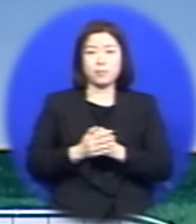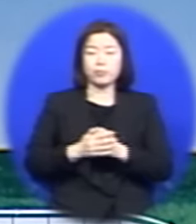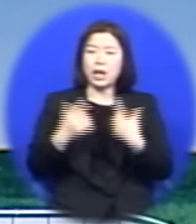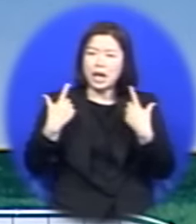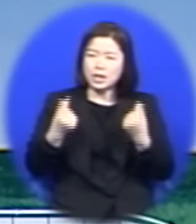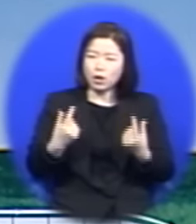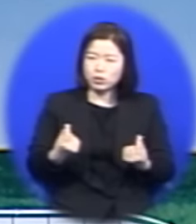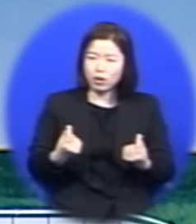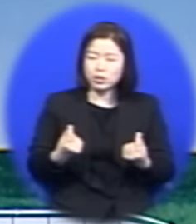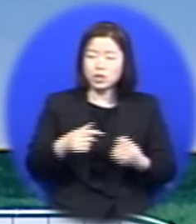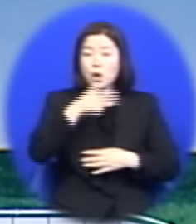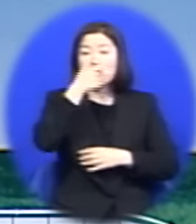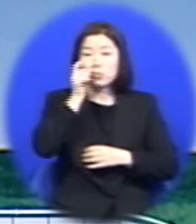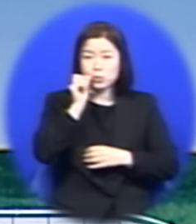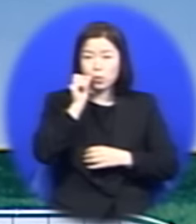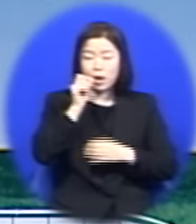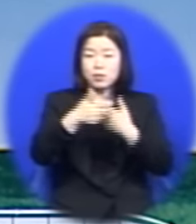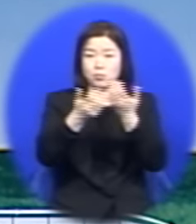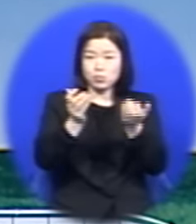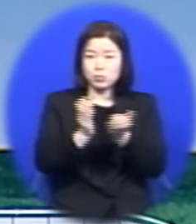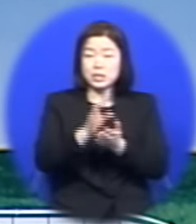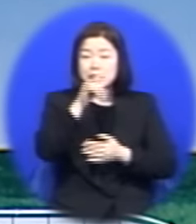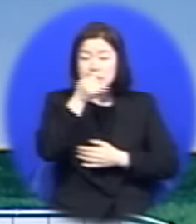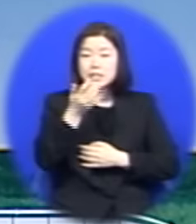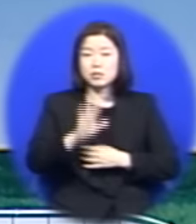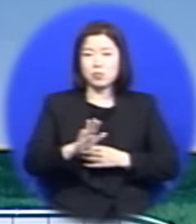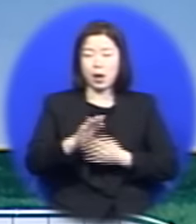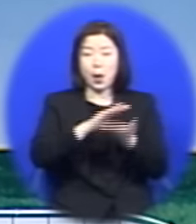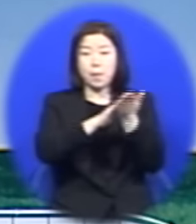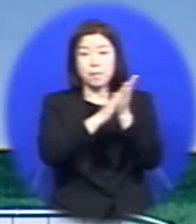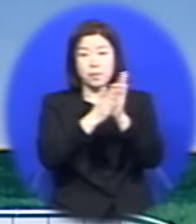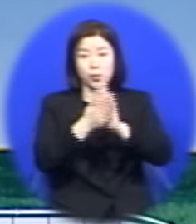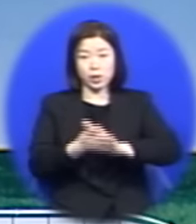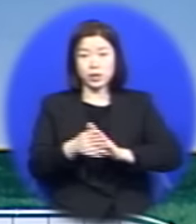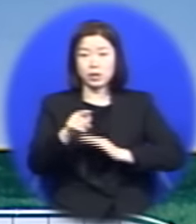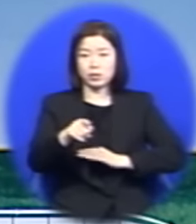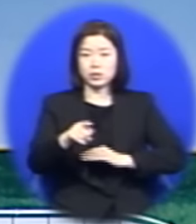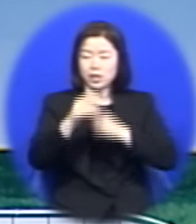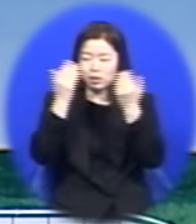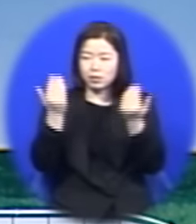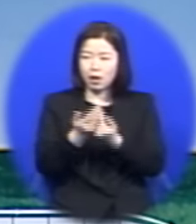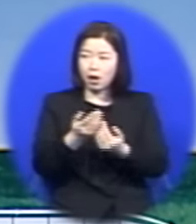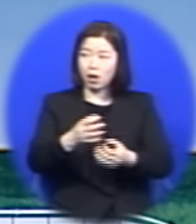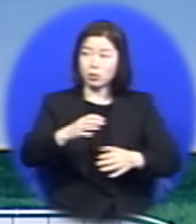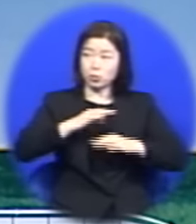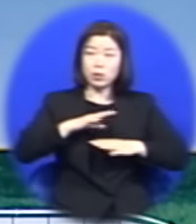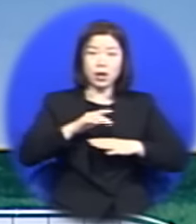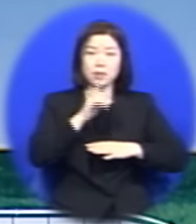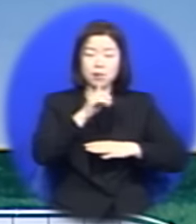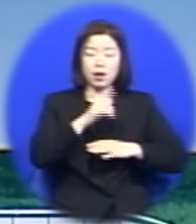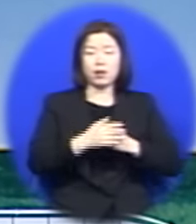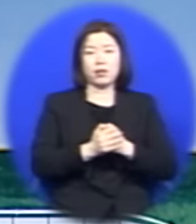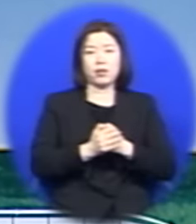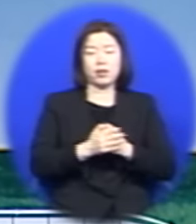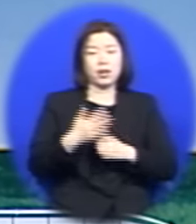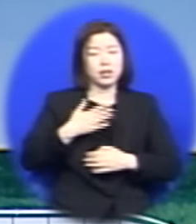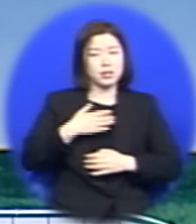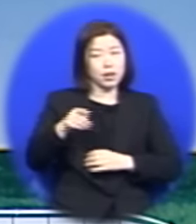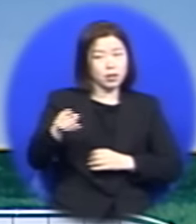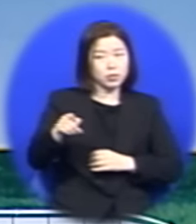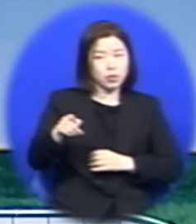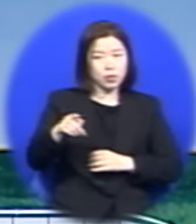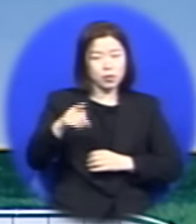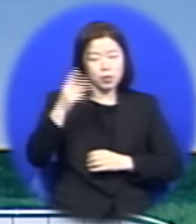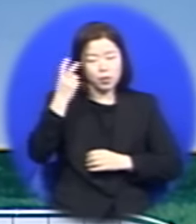여전히 부족한 면이 있으시긴 하지만 변화된 것이 다 놀랍다는데 제가 그것을 살피지